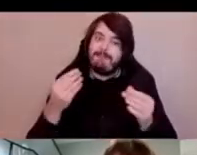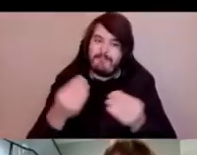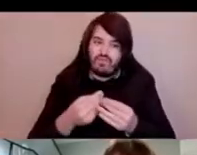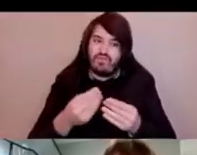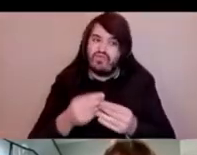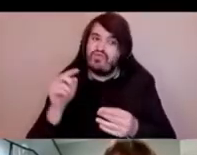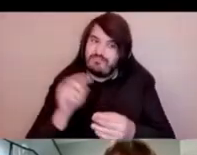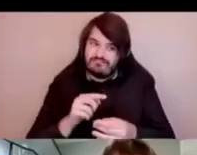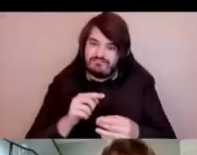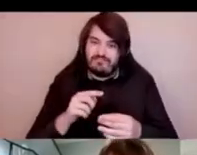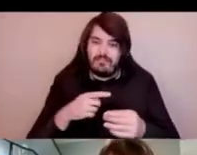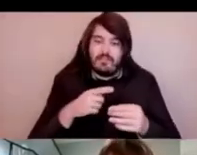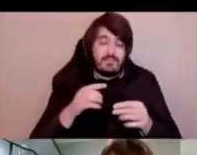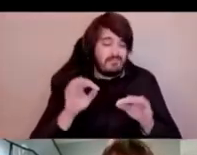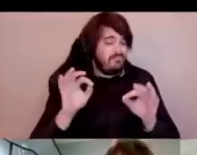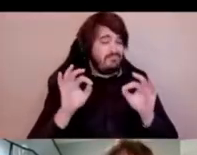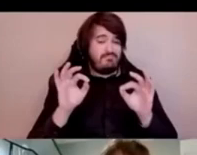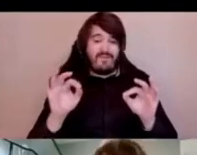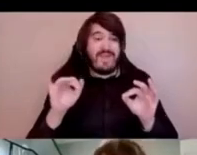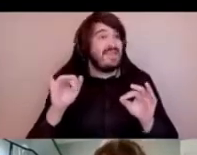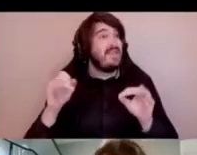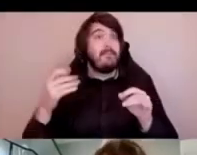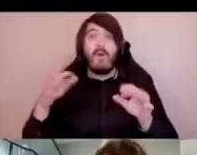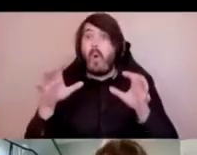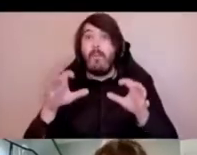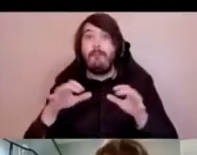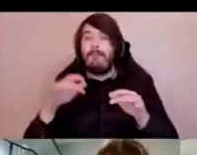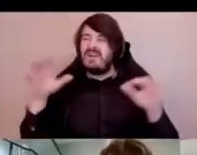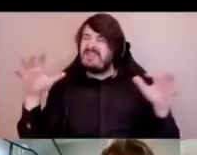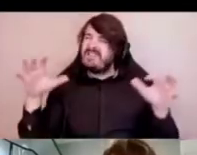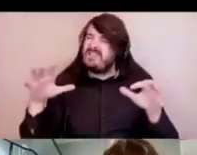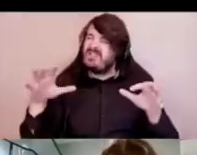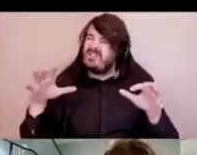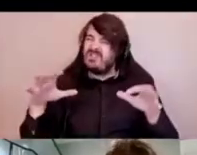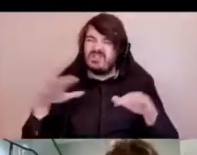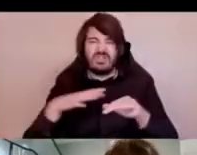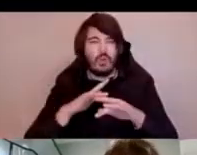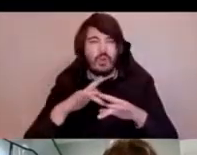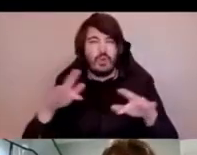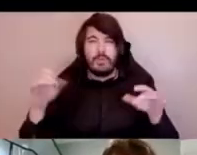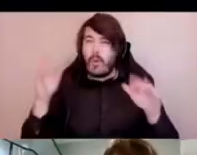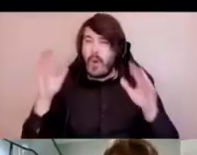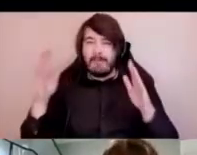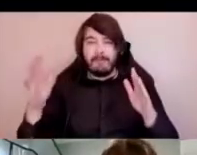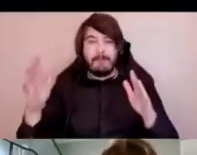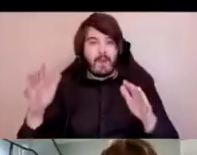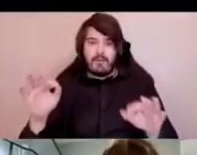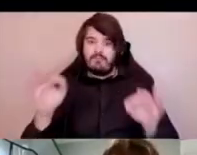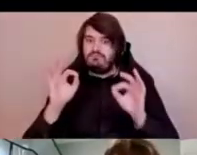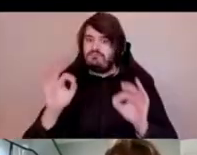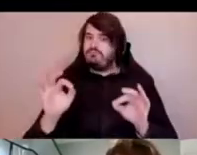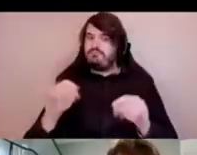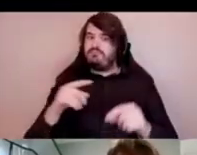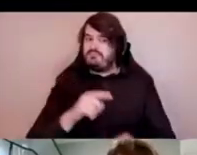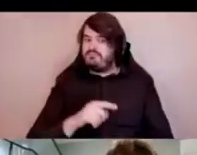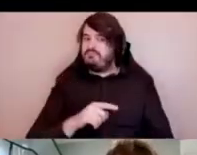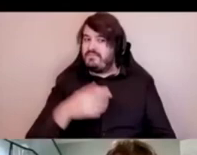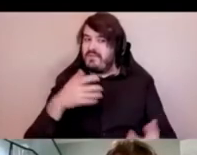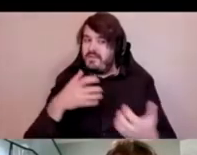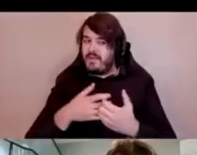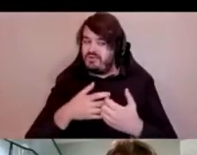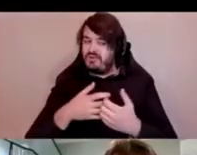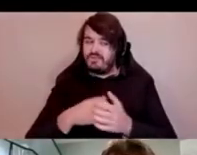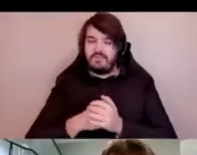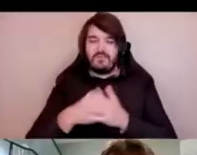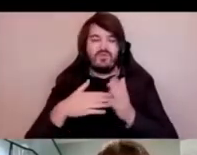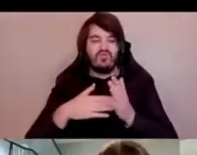donc, c'est parfait quand vous n'avez pas d'ombre. C'est parfait quand vous avez beaucoup d'ensoleillement tout le long de la journée.